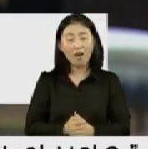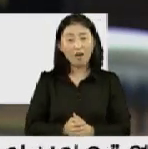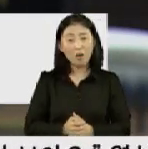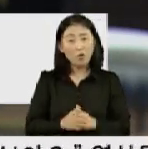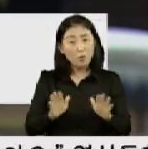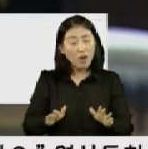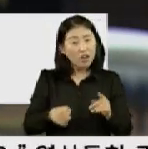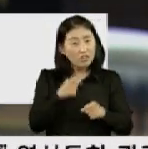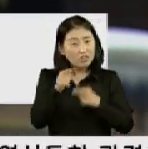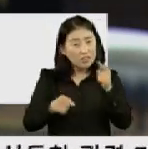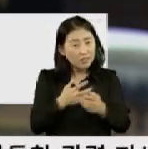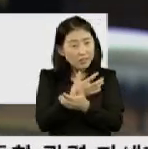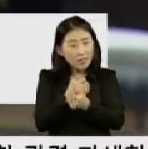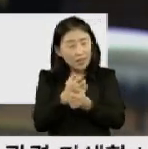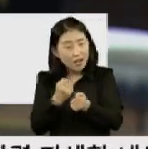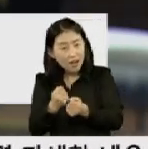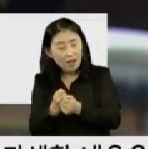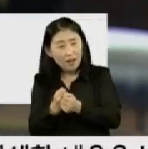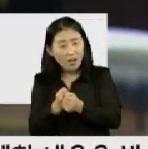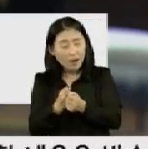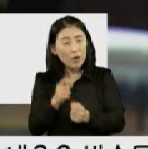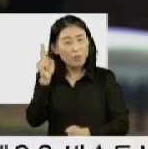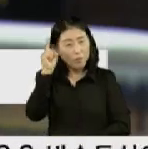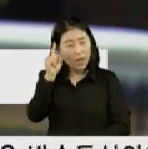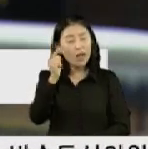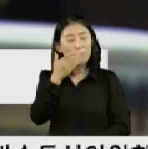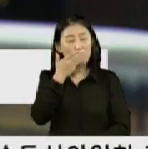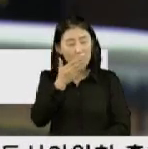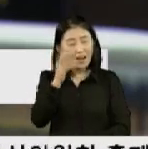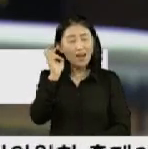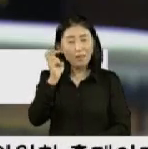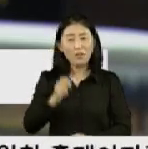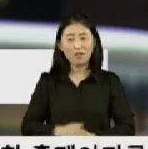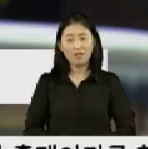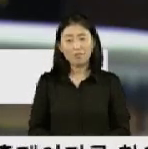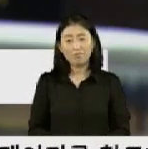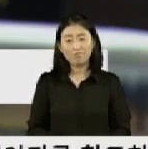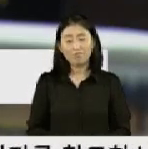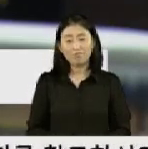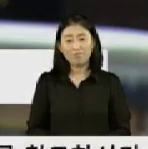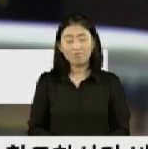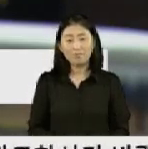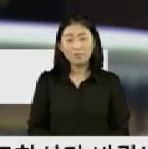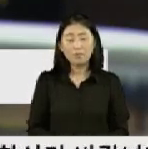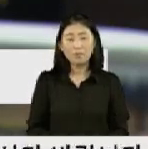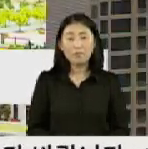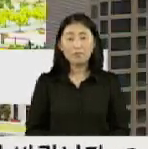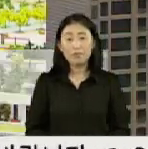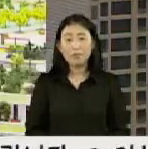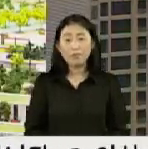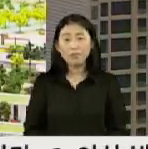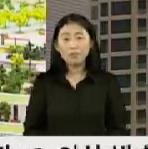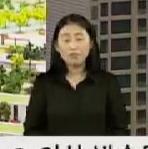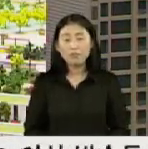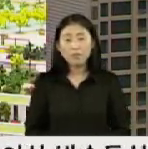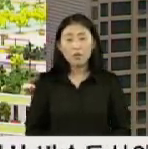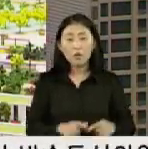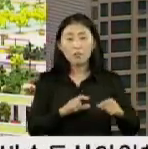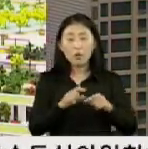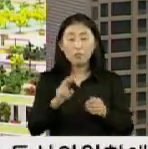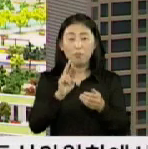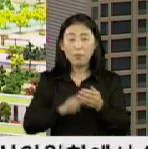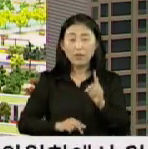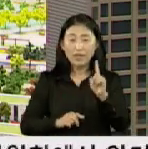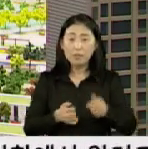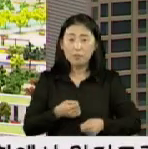때 소비자들의 반응은 아직까지 괜찮았습니다. 이를 바탕으로 청약은 무난할 것으로 예상됩니다. 평균